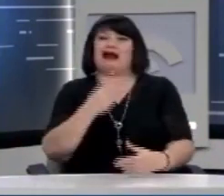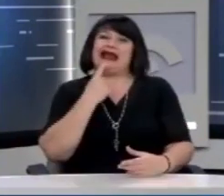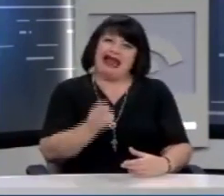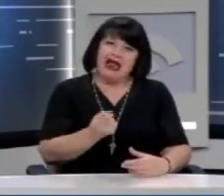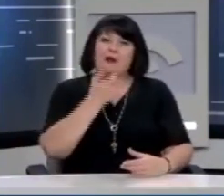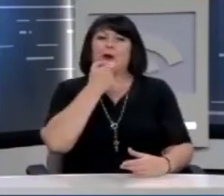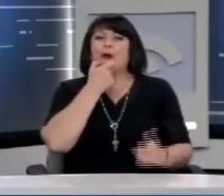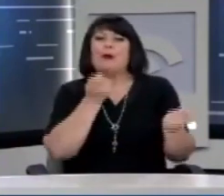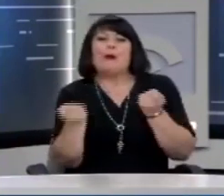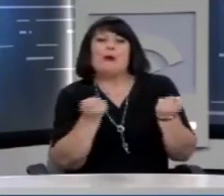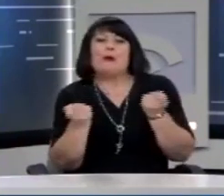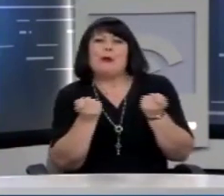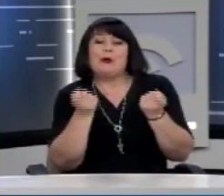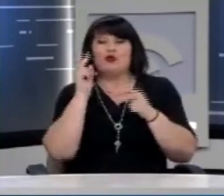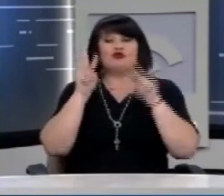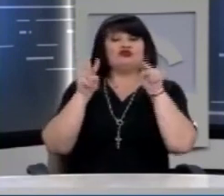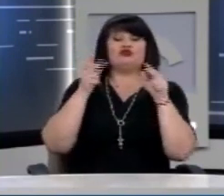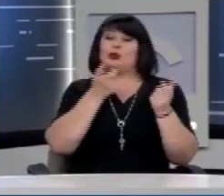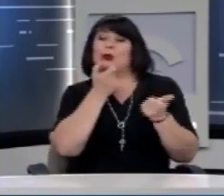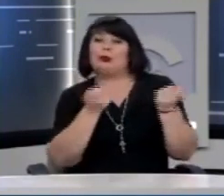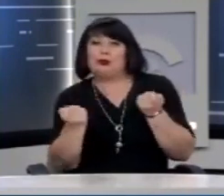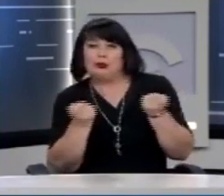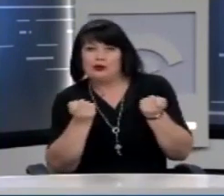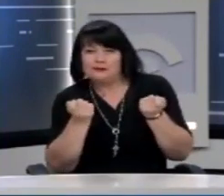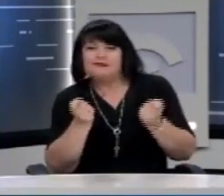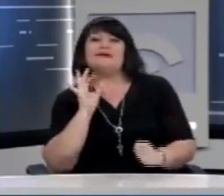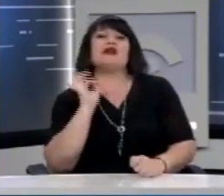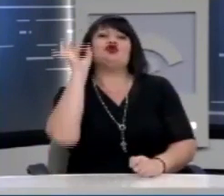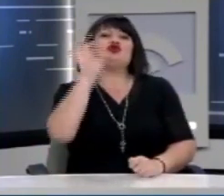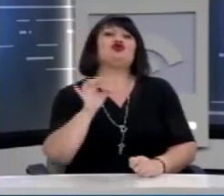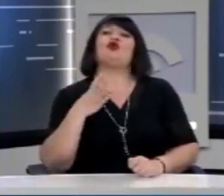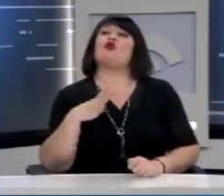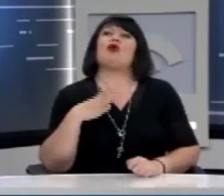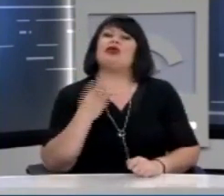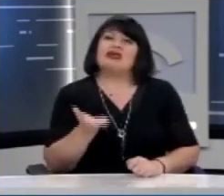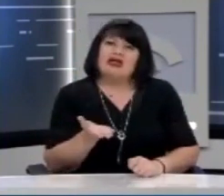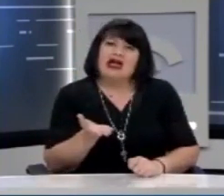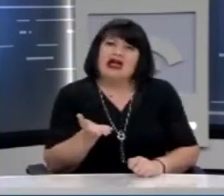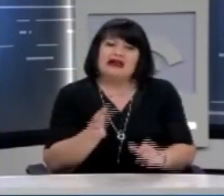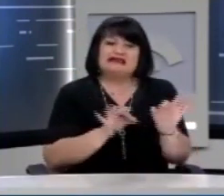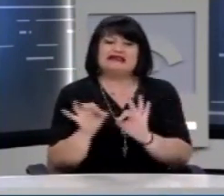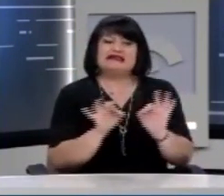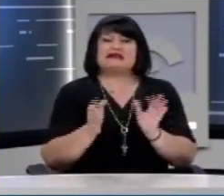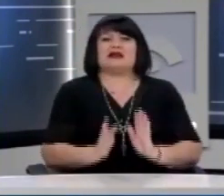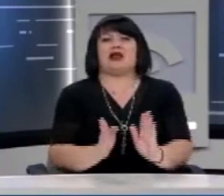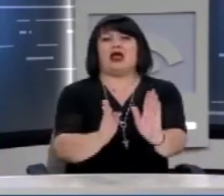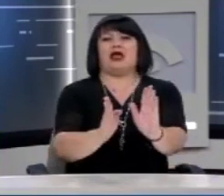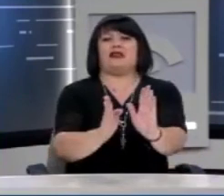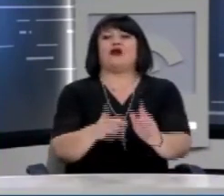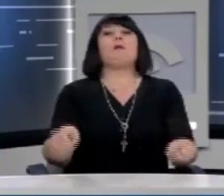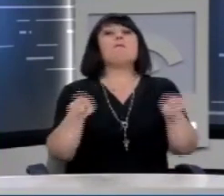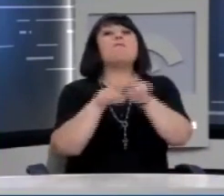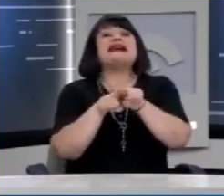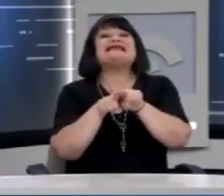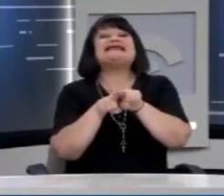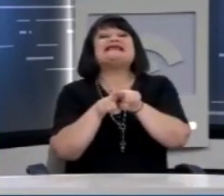λέγεται, επιδιαιτησία καλύτερα, με επιδίωξη την προώθηση των σχεδίων για τη